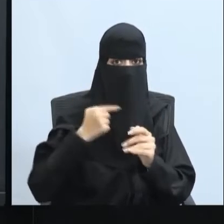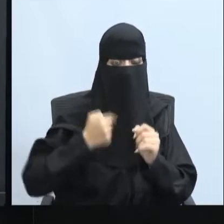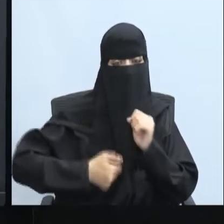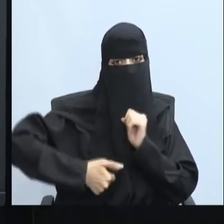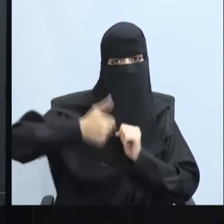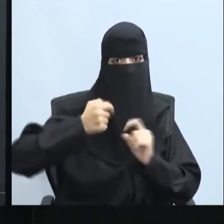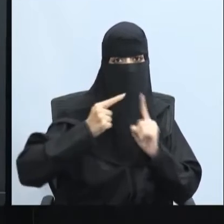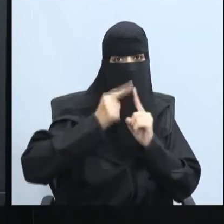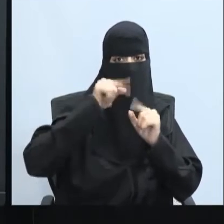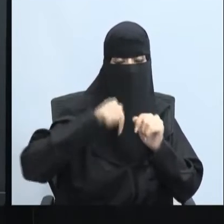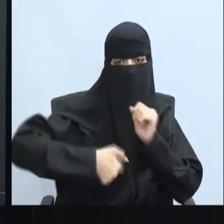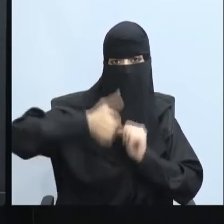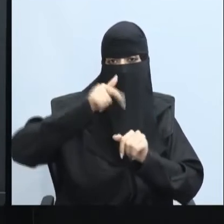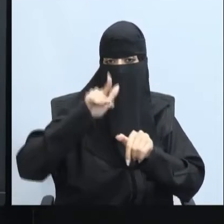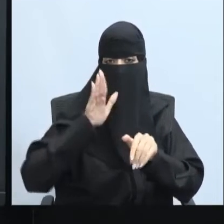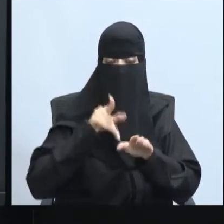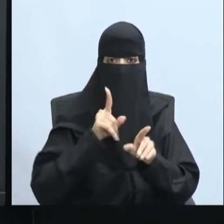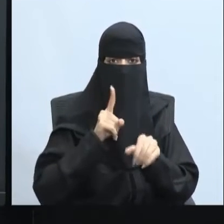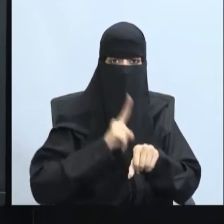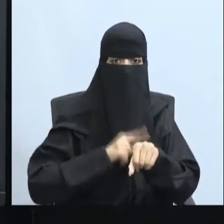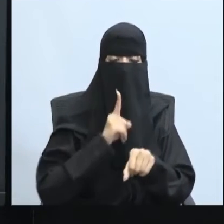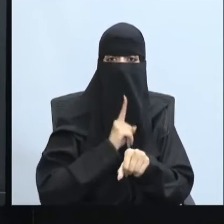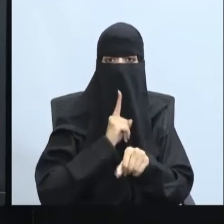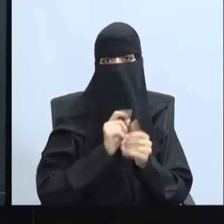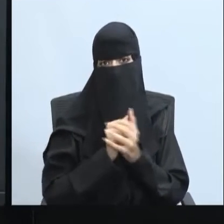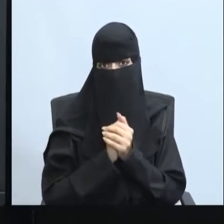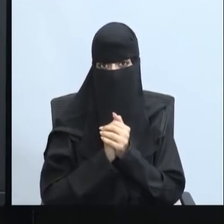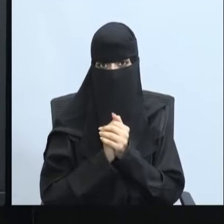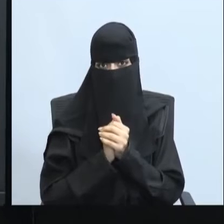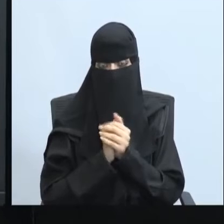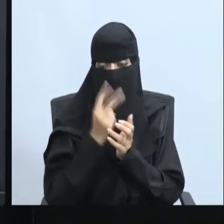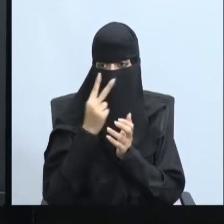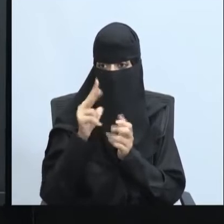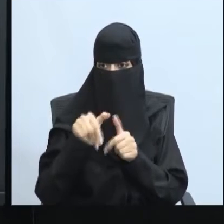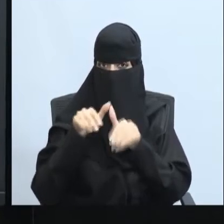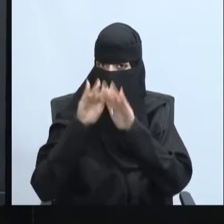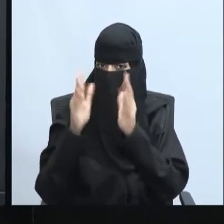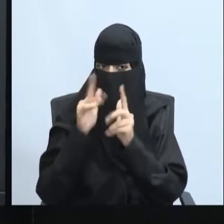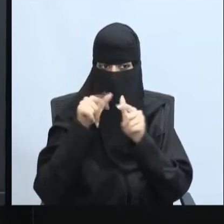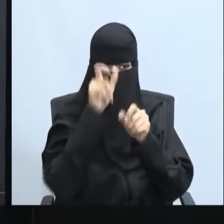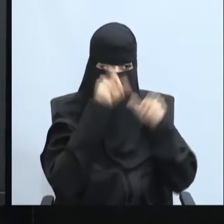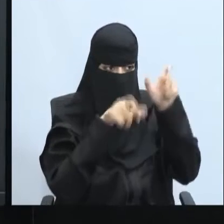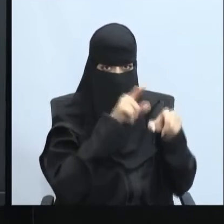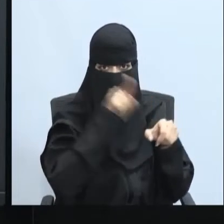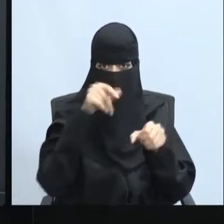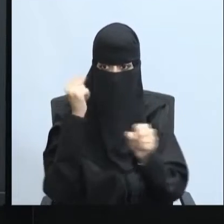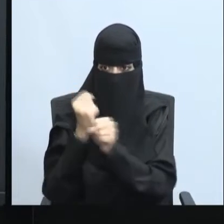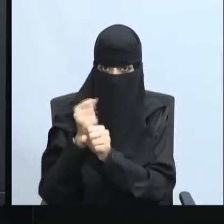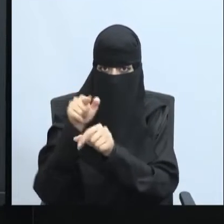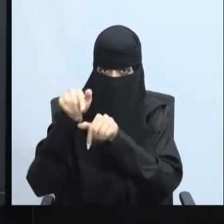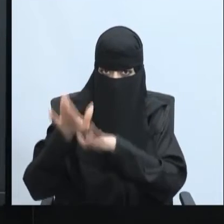او البشريه هل الموارد الماديه تكفي لانهاء المشروع هل الموارد البشريه كافيه لاتمام المشروع